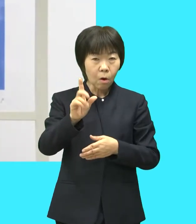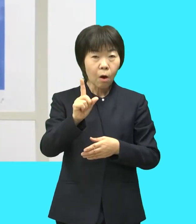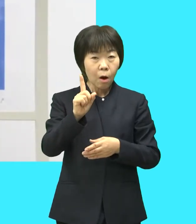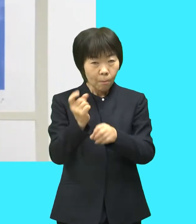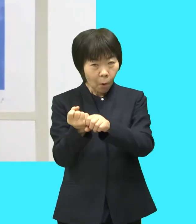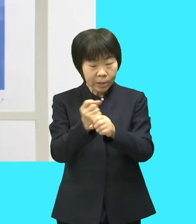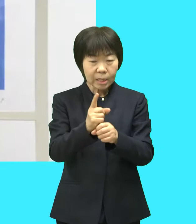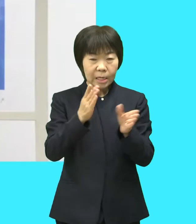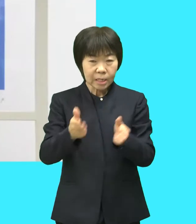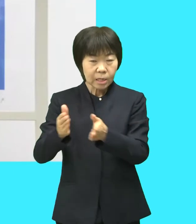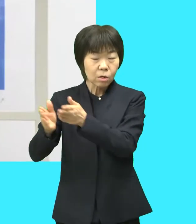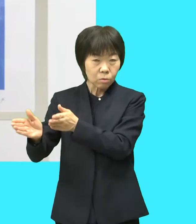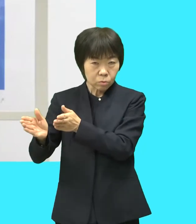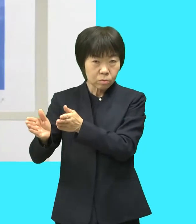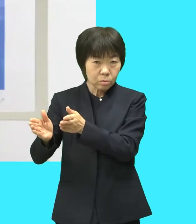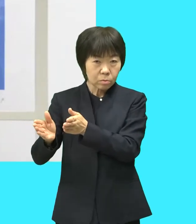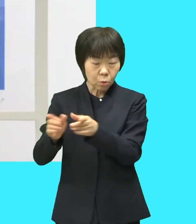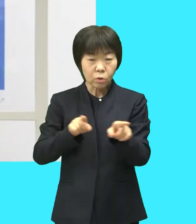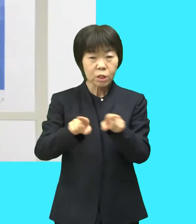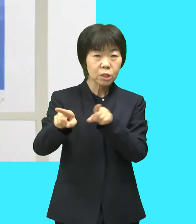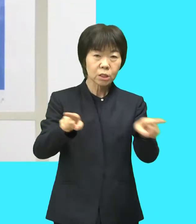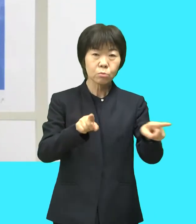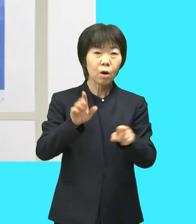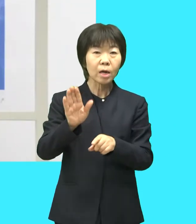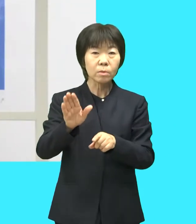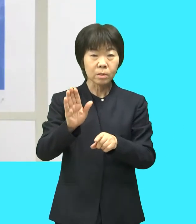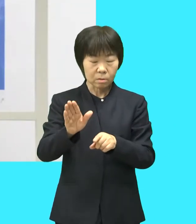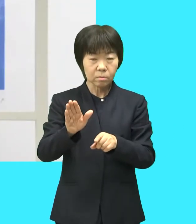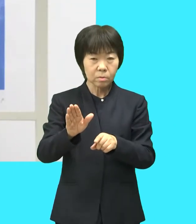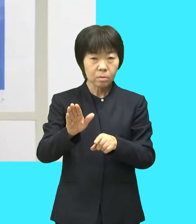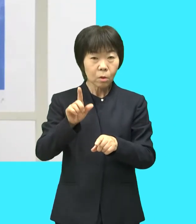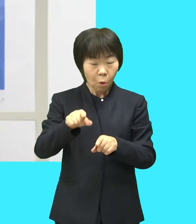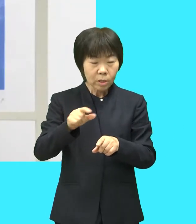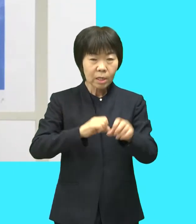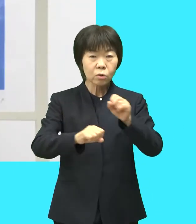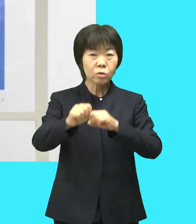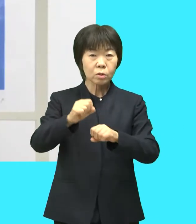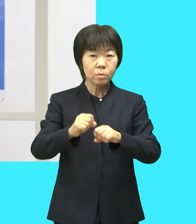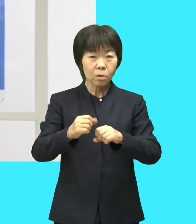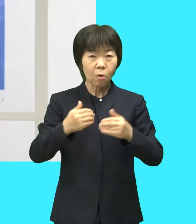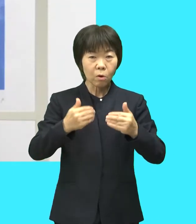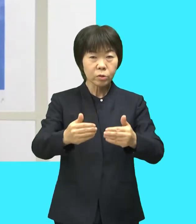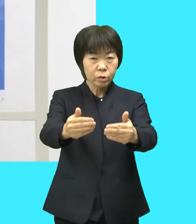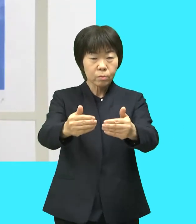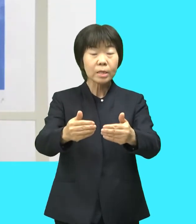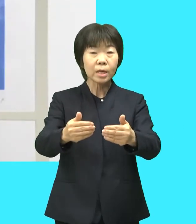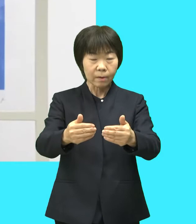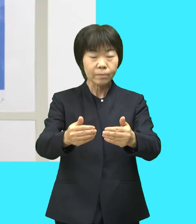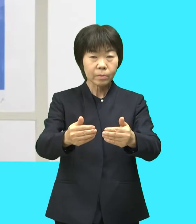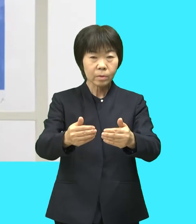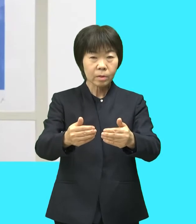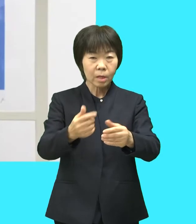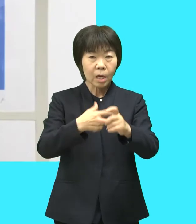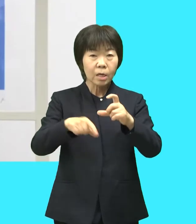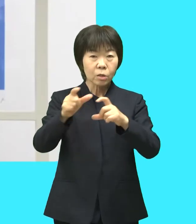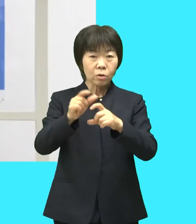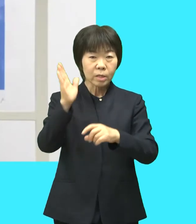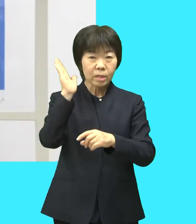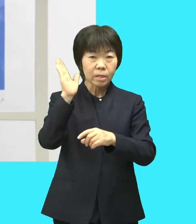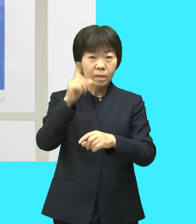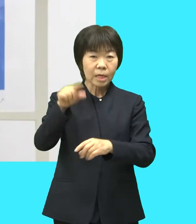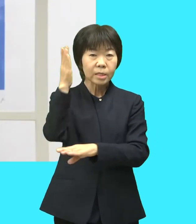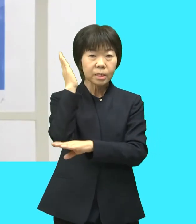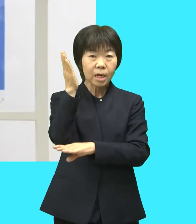しようということで指示を出しております。今後こういった取り組みをぜひ前に進めていって、より県政